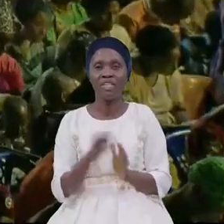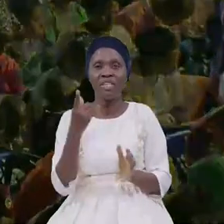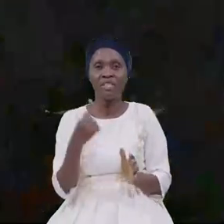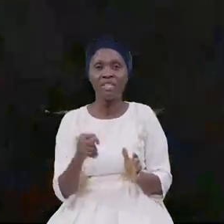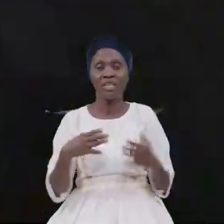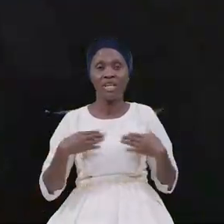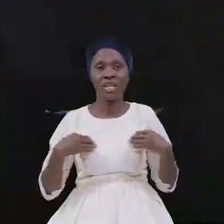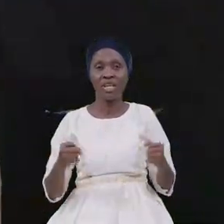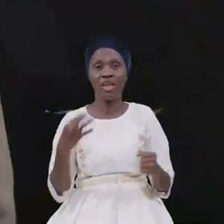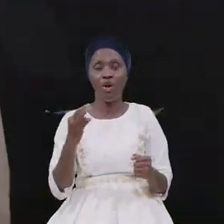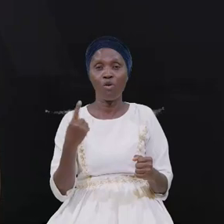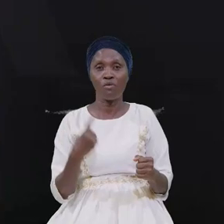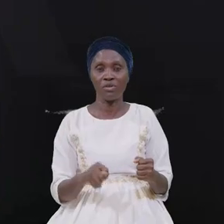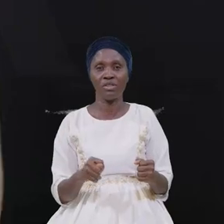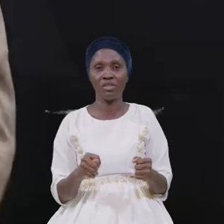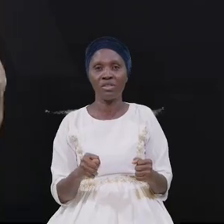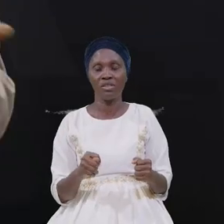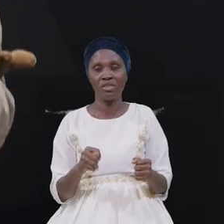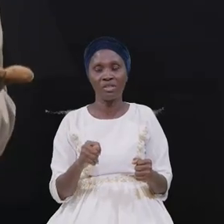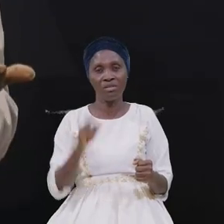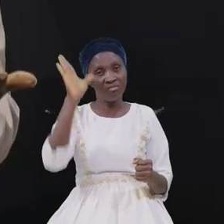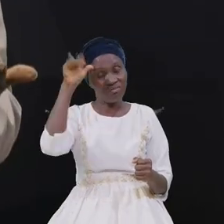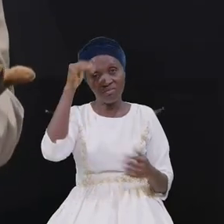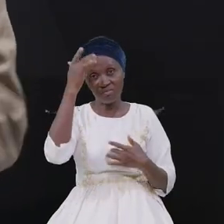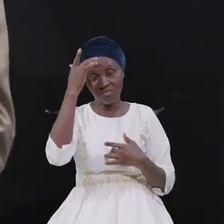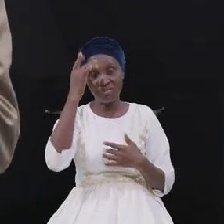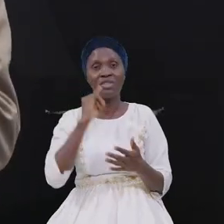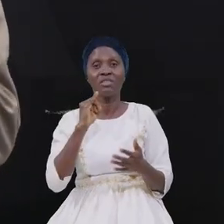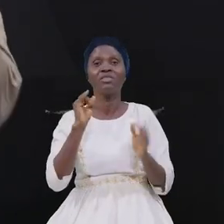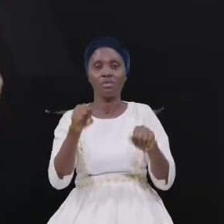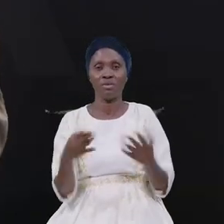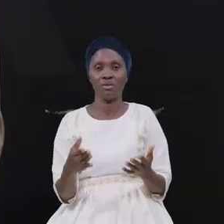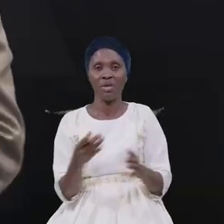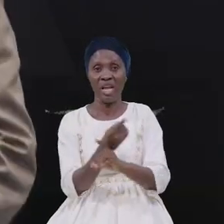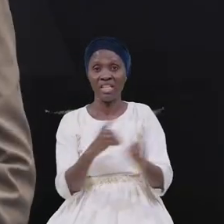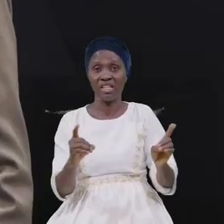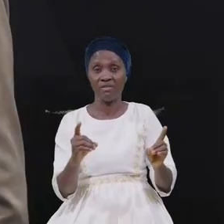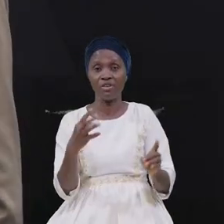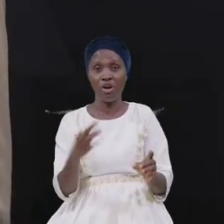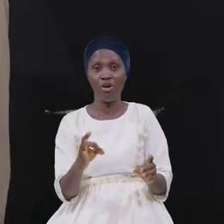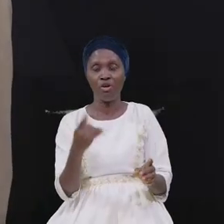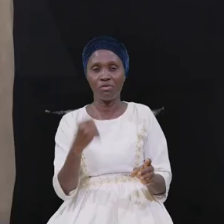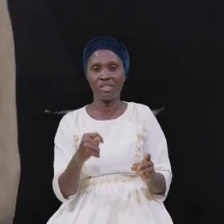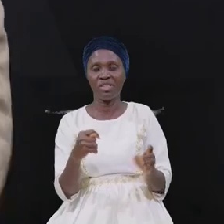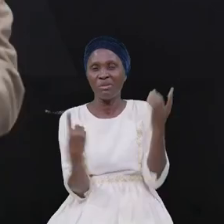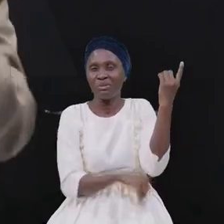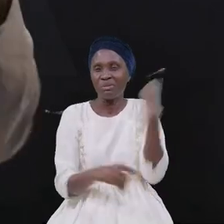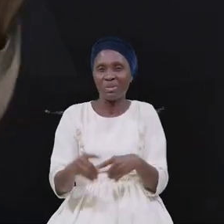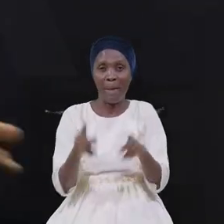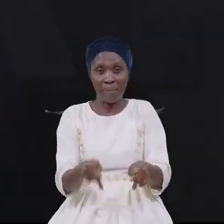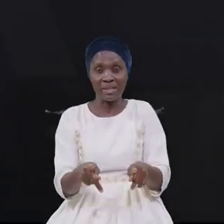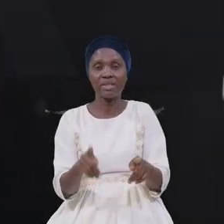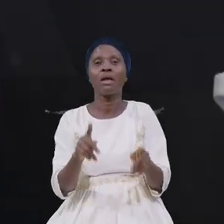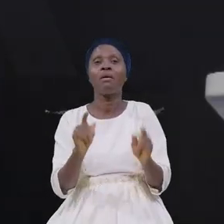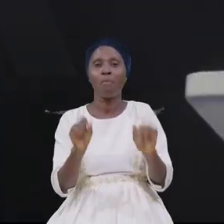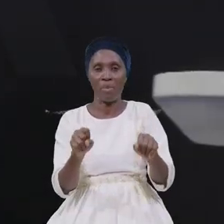La guérison de l'incurable, c'est possible. La délivrance de la personne tourmentée est